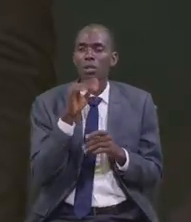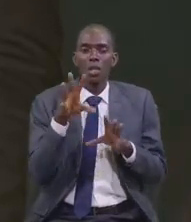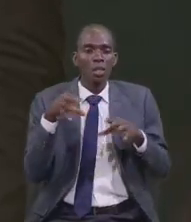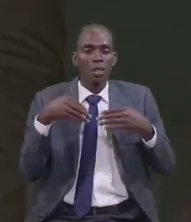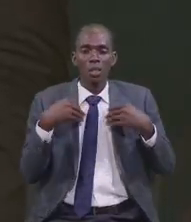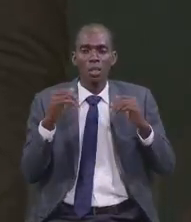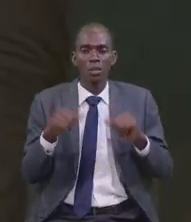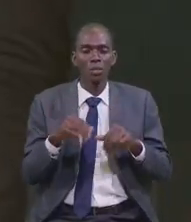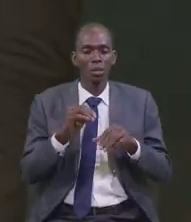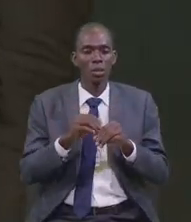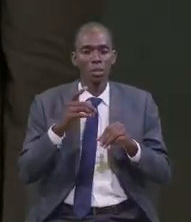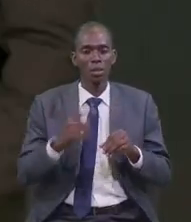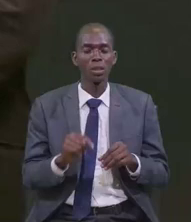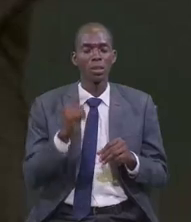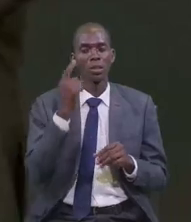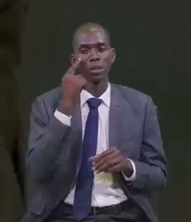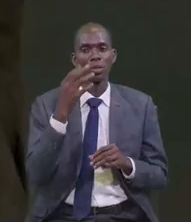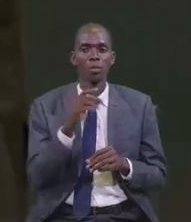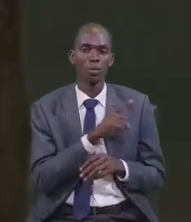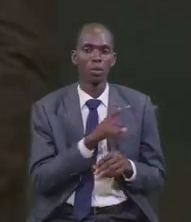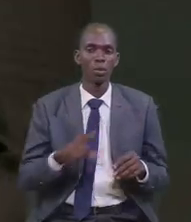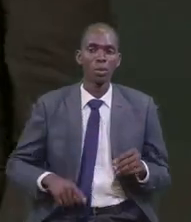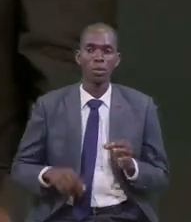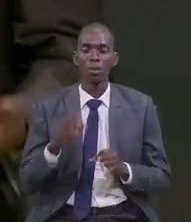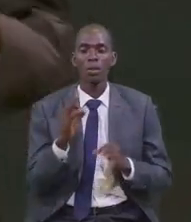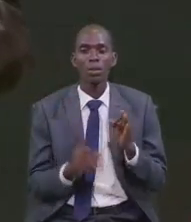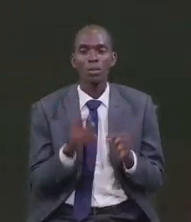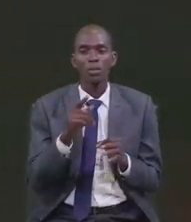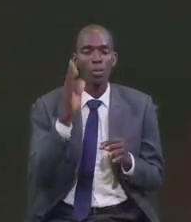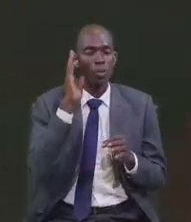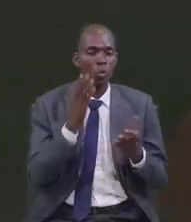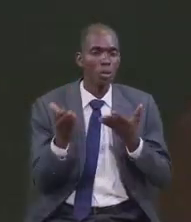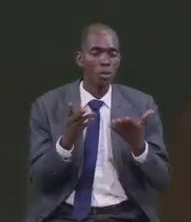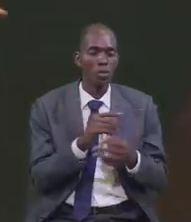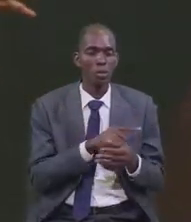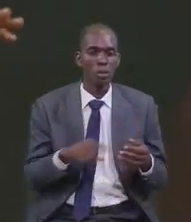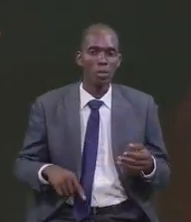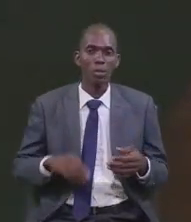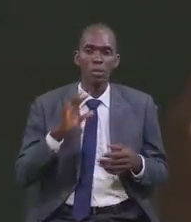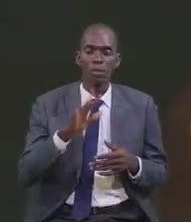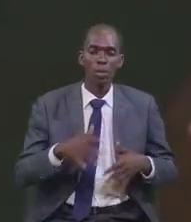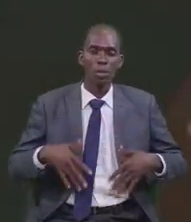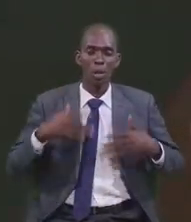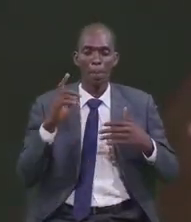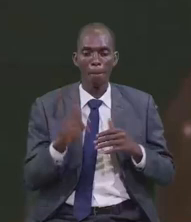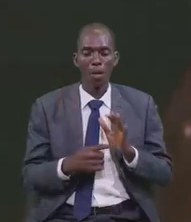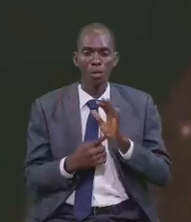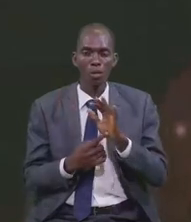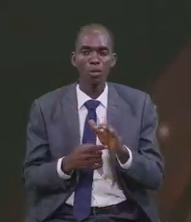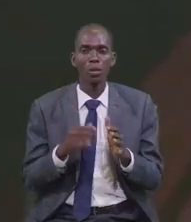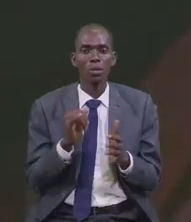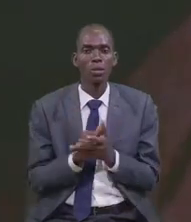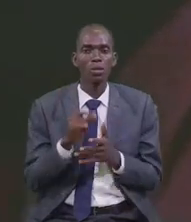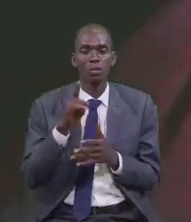devant Dieu. Si tu vas servir le Seigneur, ta vie doit montrer que tu respectes